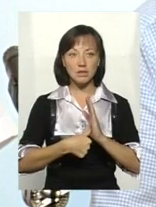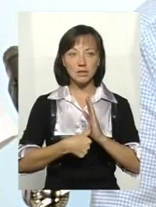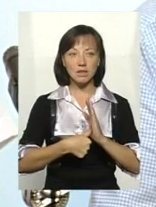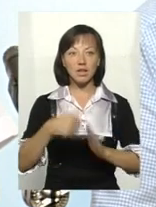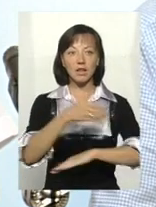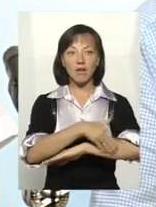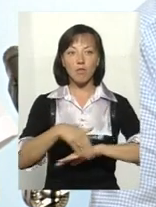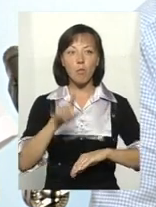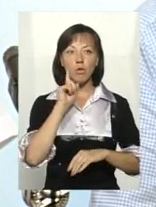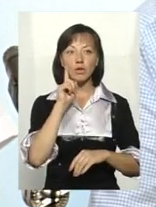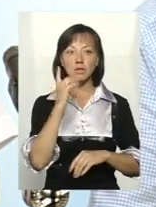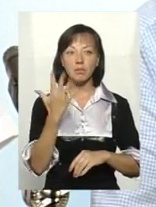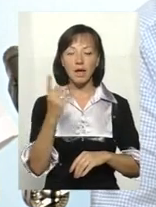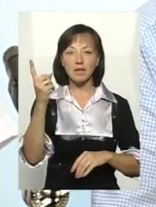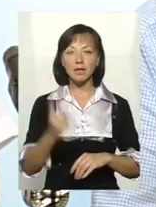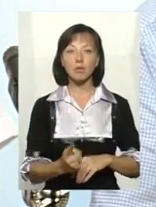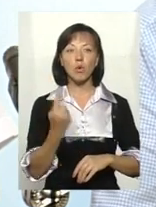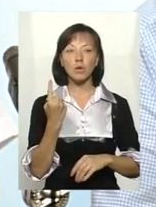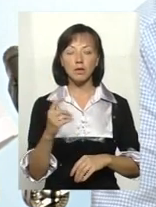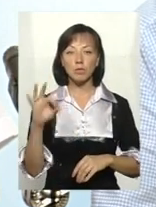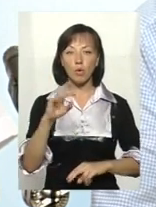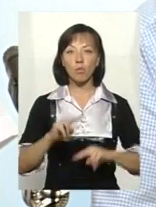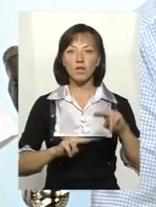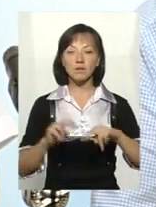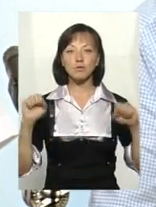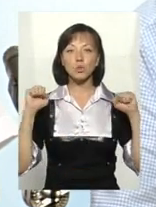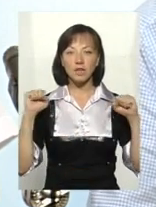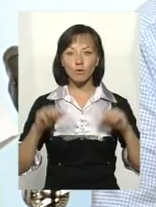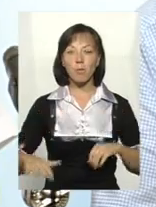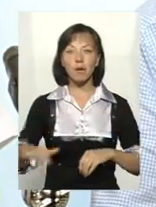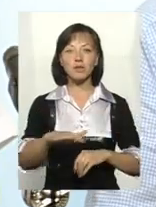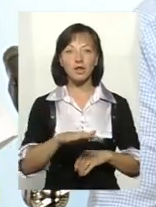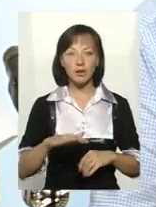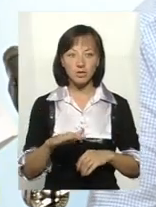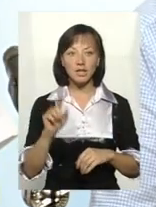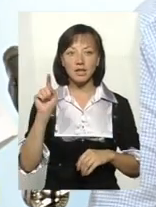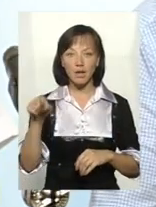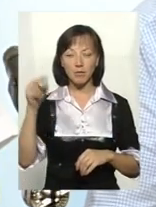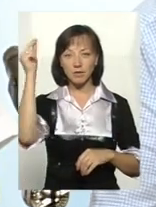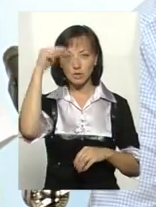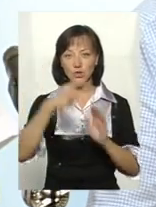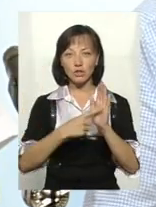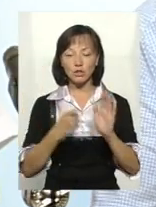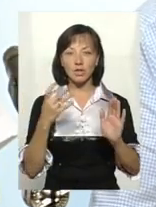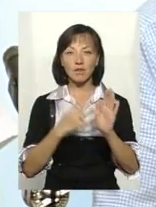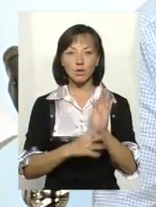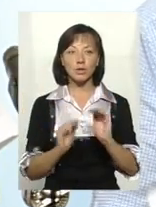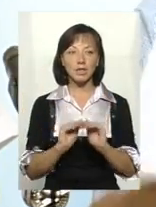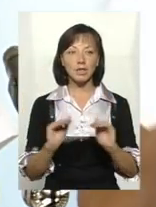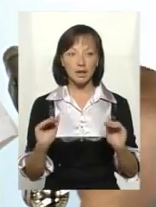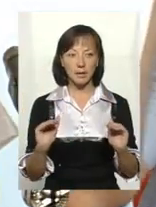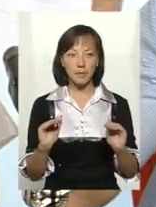на вулиці Молодіжна 5/1, про будівництво спортивного майданчика, адже там навчається 690